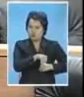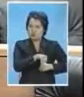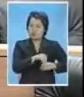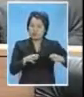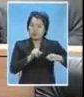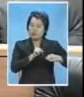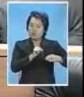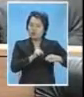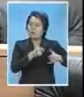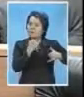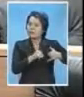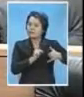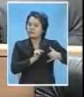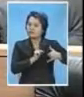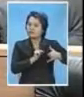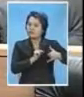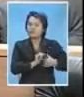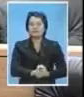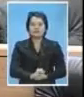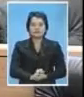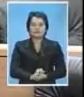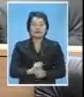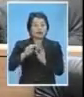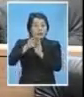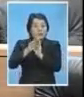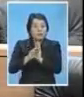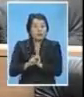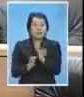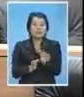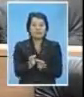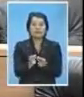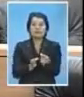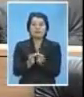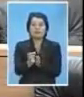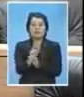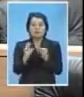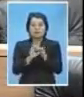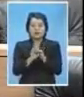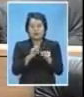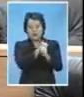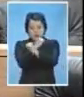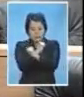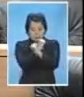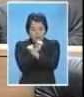บอกว่าในประเด็นการแถลงนโยบายเกี่ยวกับการปกป้องสถาบันเนี่ย